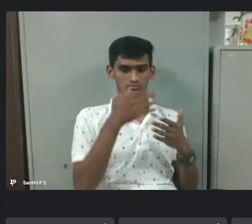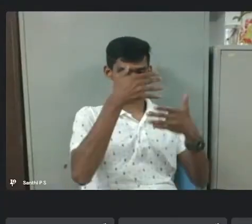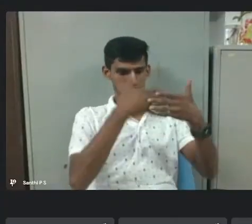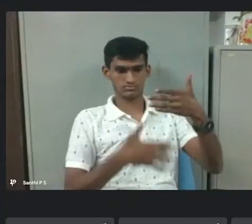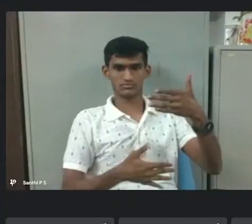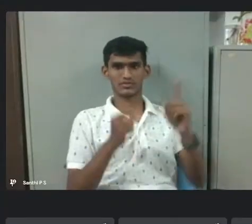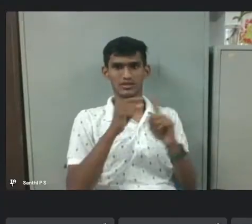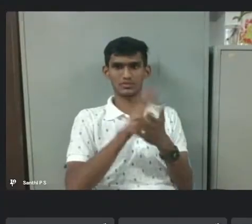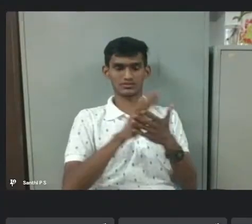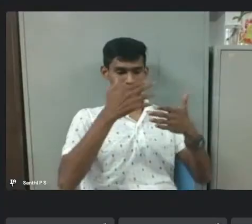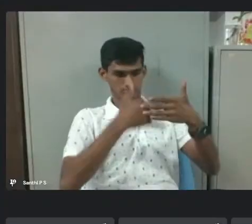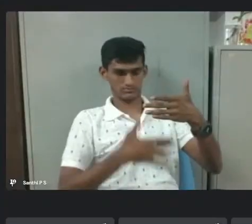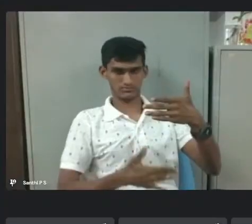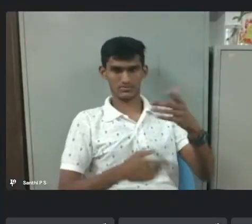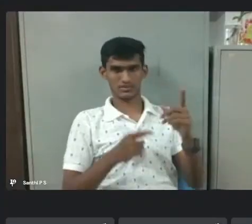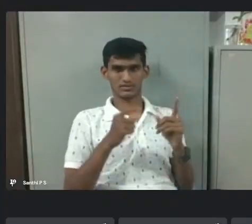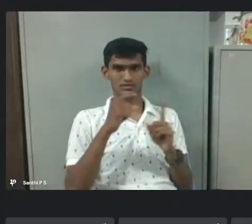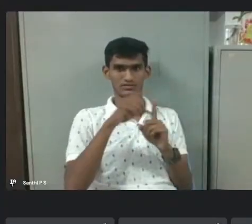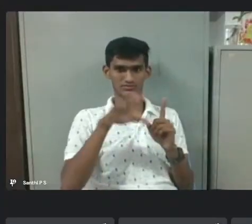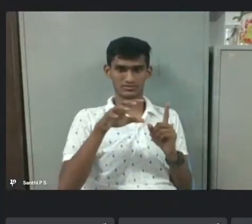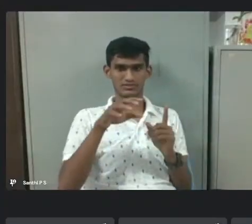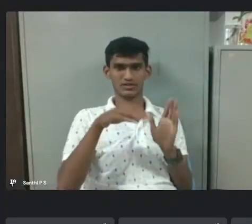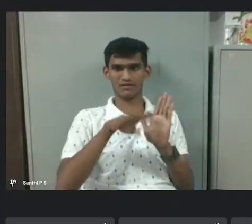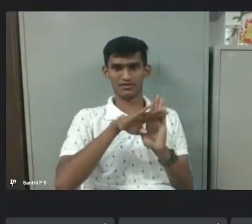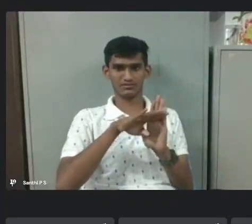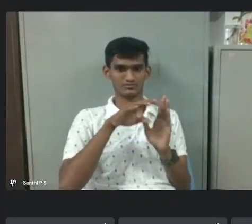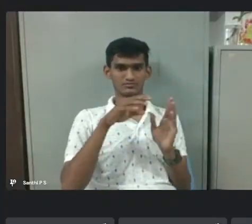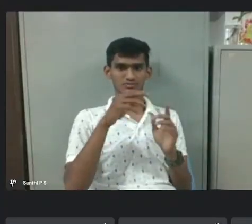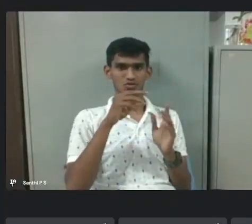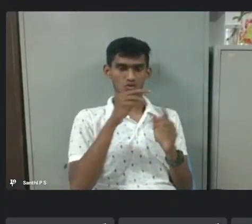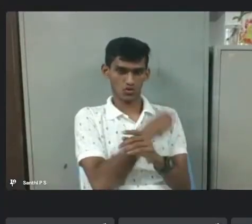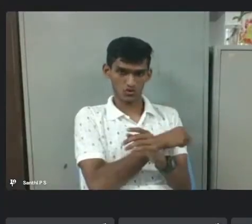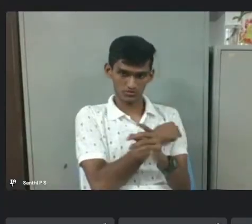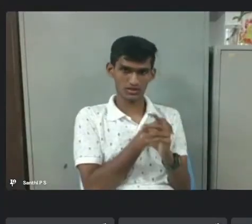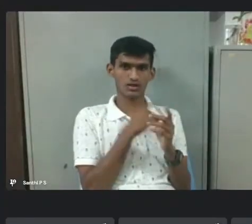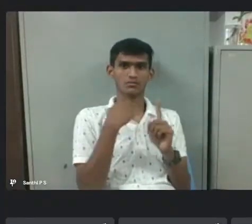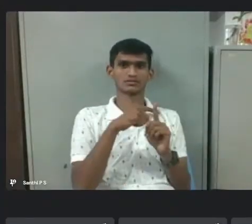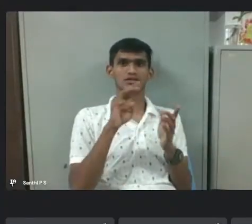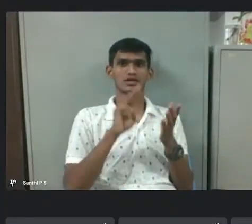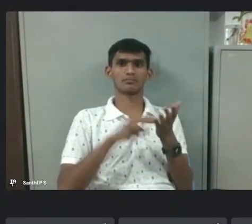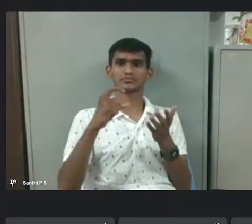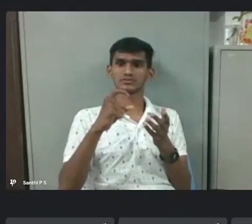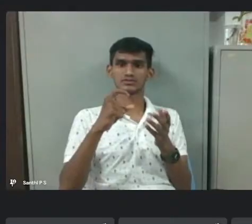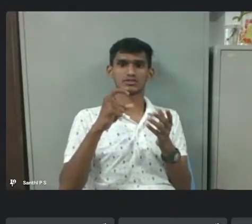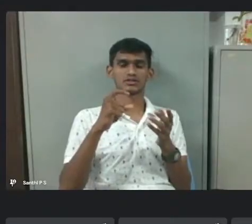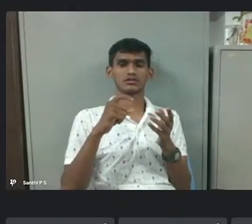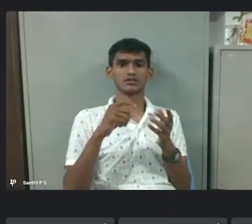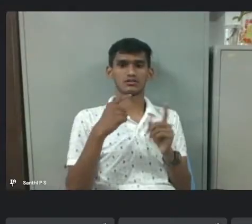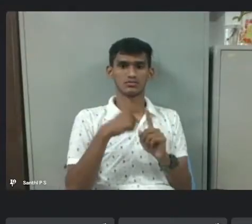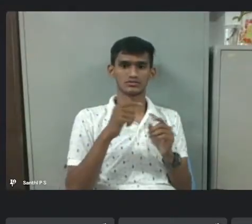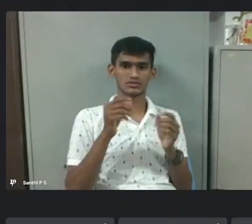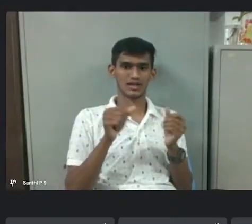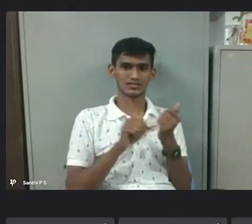കൂടെയും ജില്ലാ തലത്തിലുള്ള ആശുപത്രികളിൽ കൂടെയും മെഡിക്കൽ കോളേജുകളിൽ കൂടെയും ഒക്കെ കൂടുതൽ സഹായ ഉപകരണങ്ങളുടെ വിതരണവും